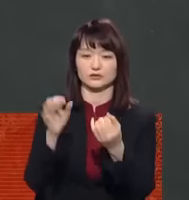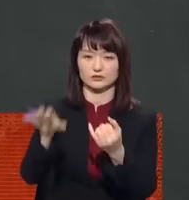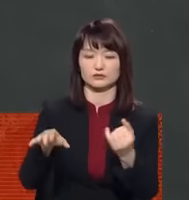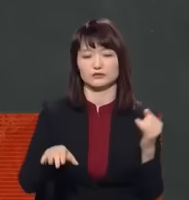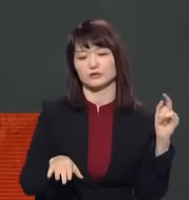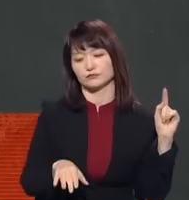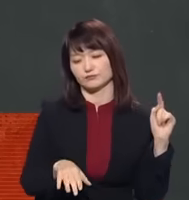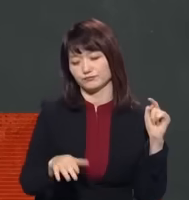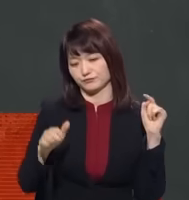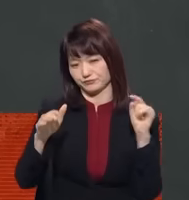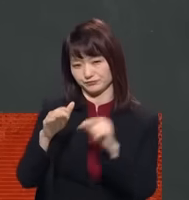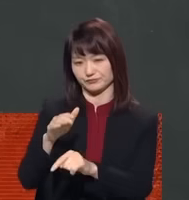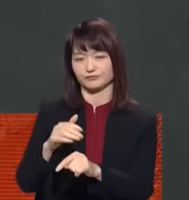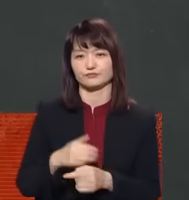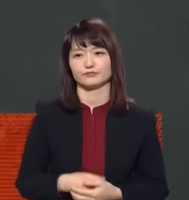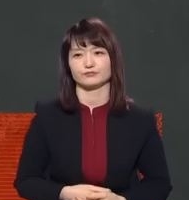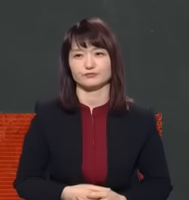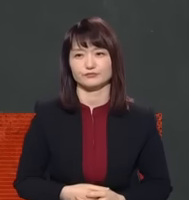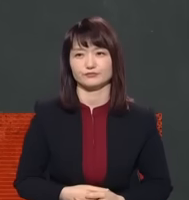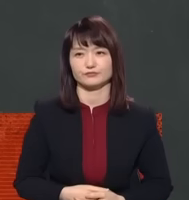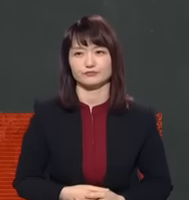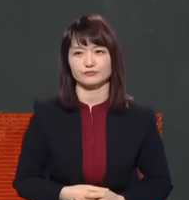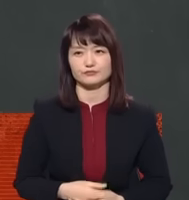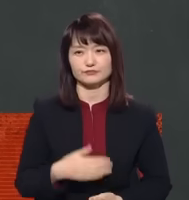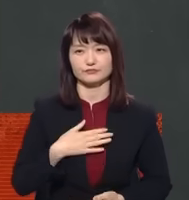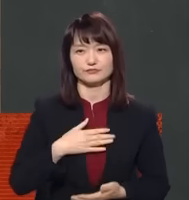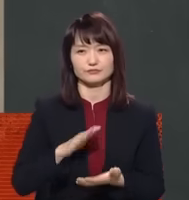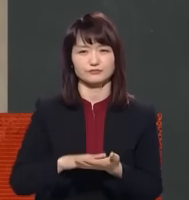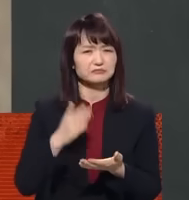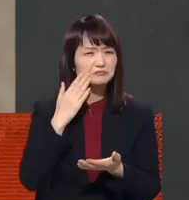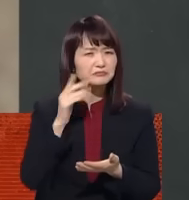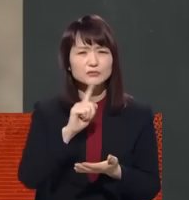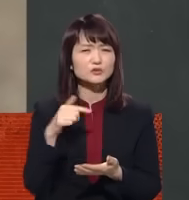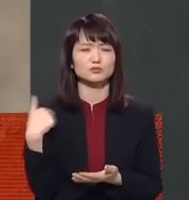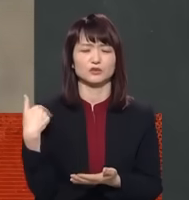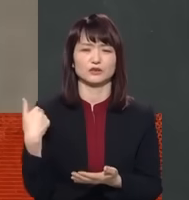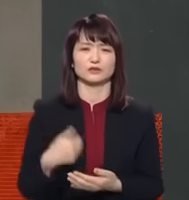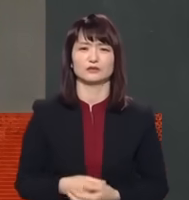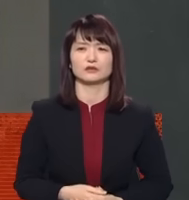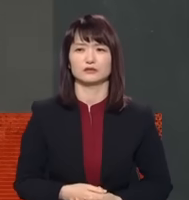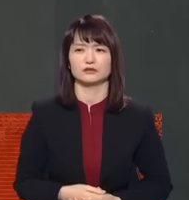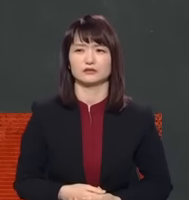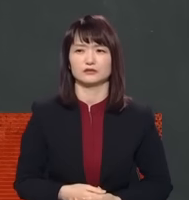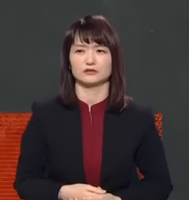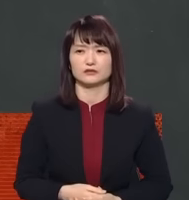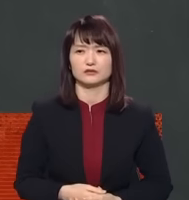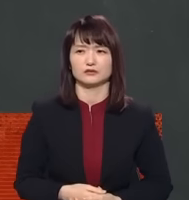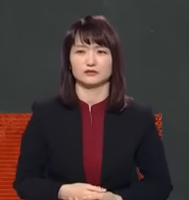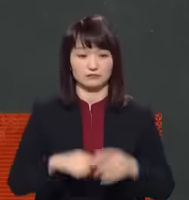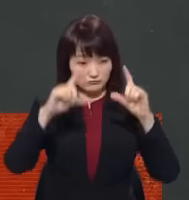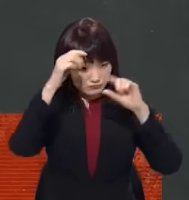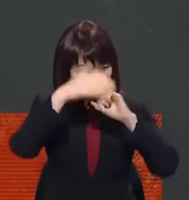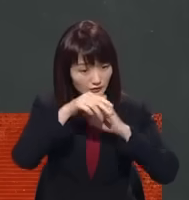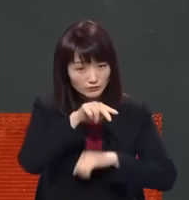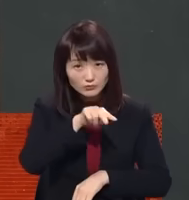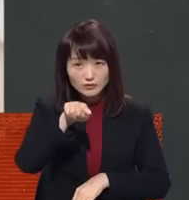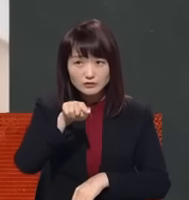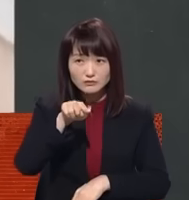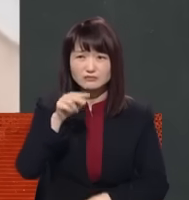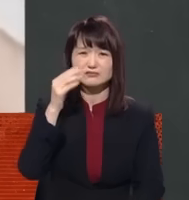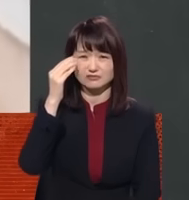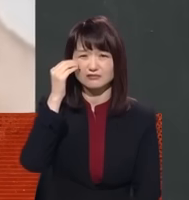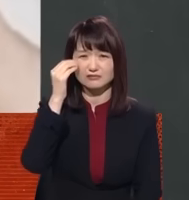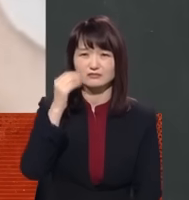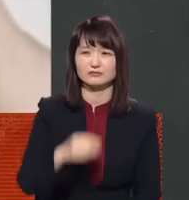합니다. 양 변호사님, 뭐 저는 솔직히 메이크업 이런 거 잘 몰라서 모르겠지만, 근데 딱 사진만 봐도 이상하긴